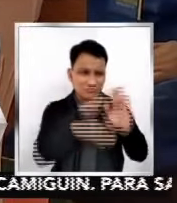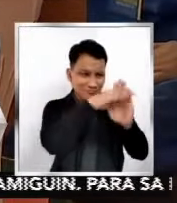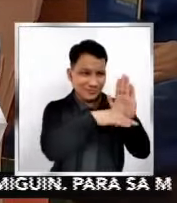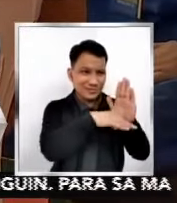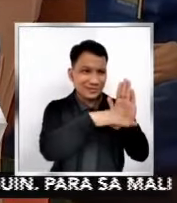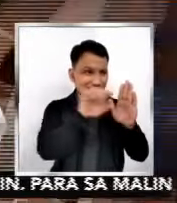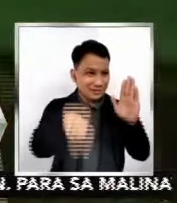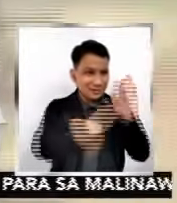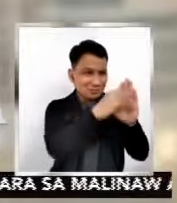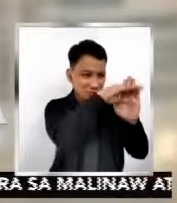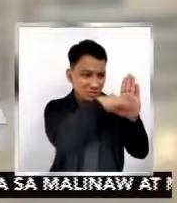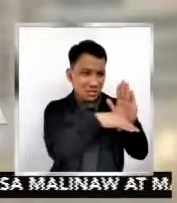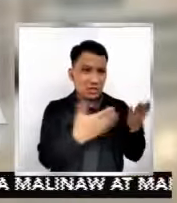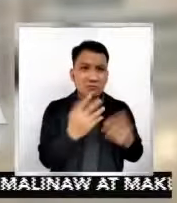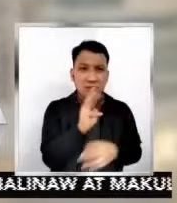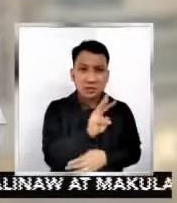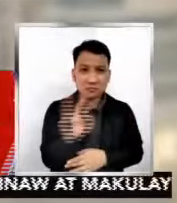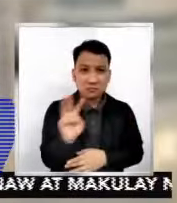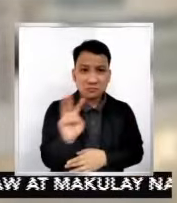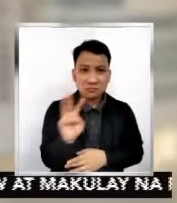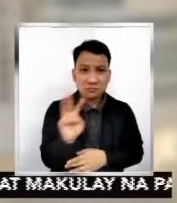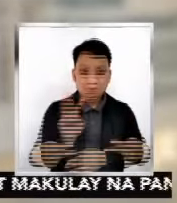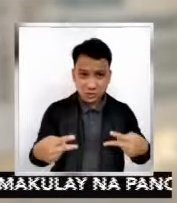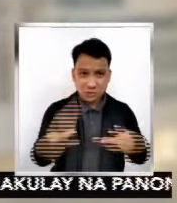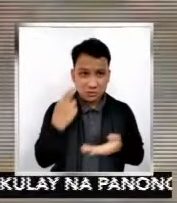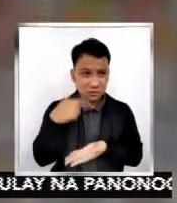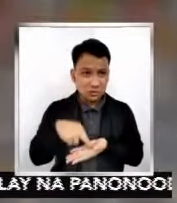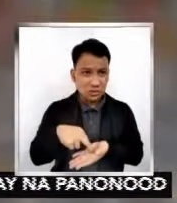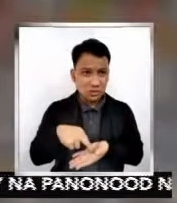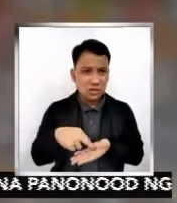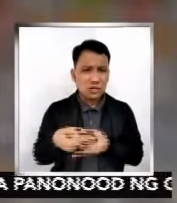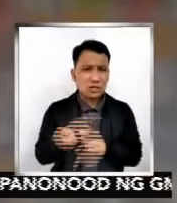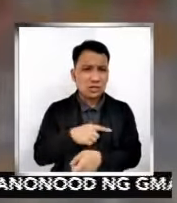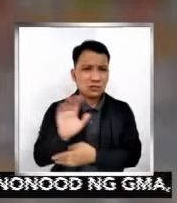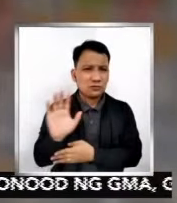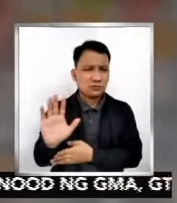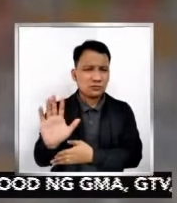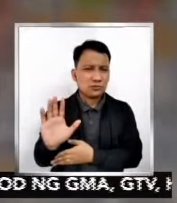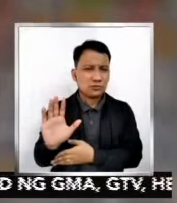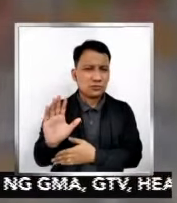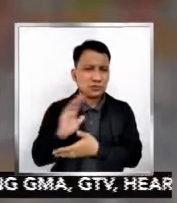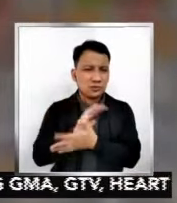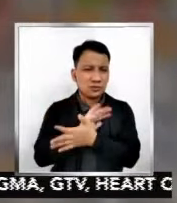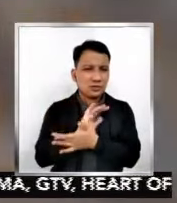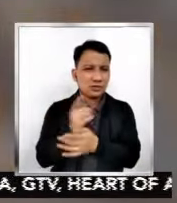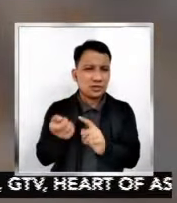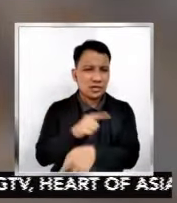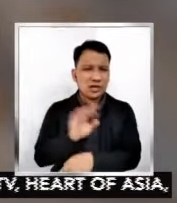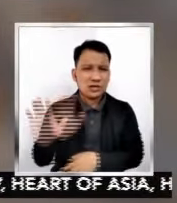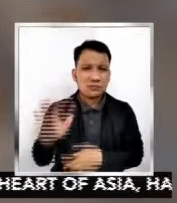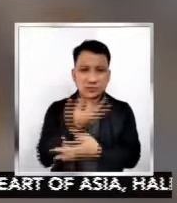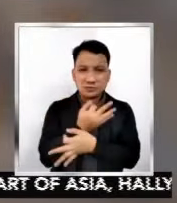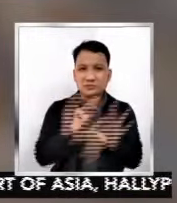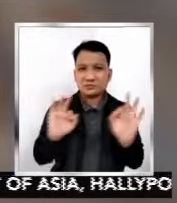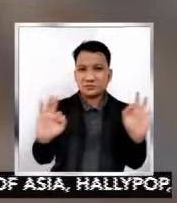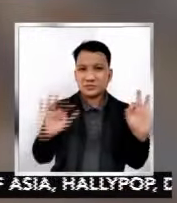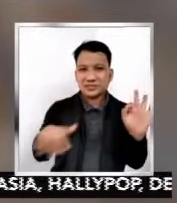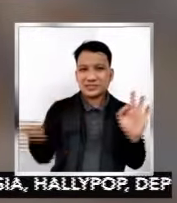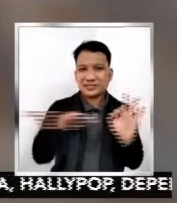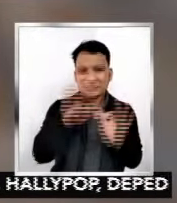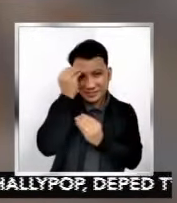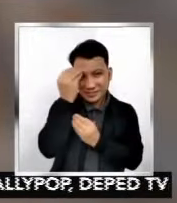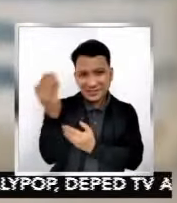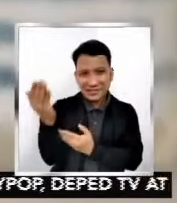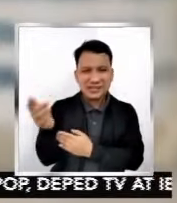registration din para dito. Muling giit ng National Task Force Against COVID-19, libre ang mga bakuna na nabili o nakuha bilang donasyon ng